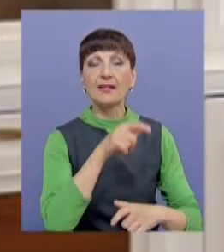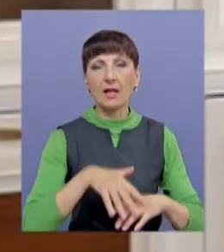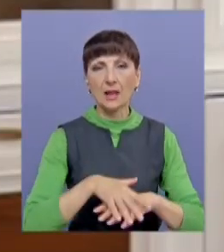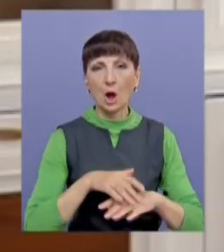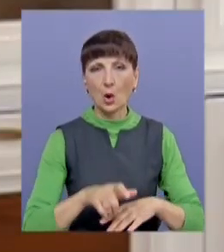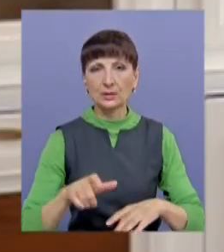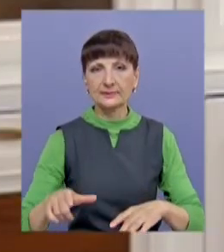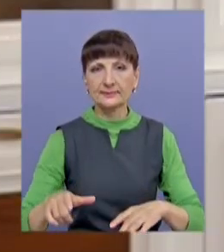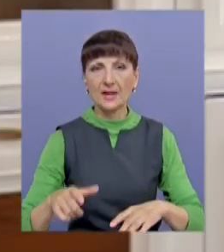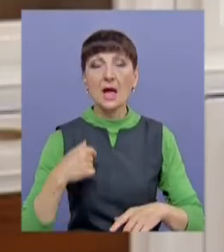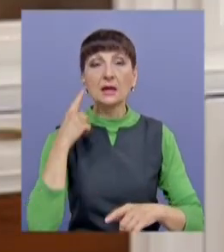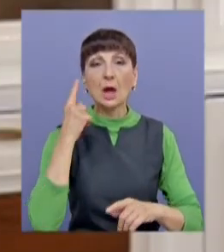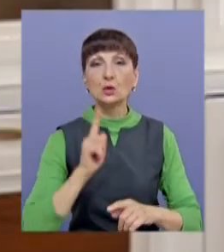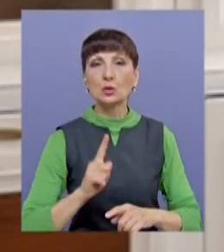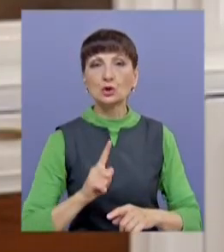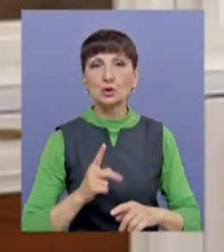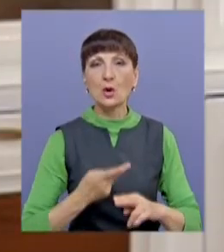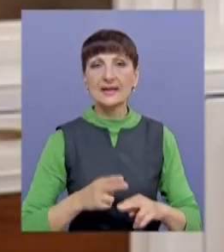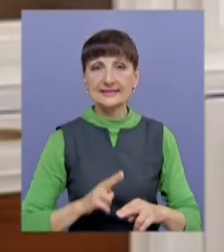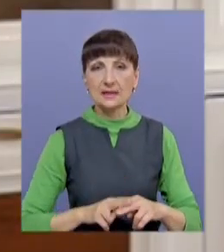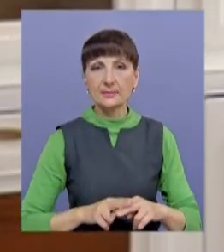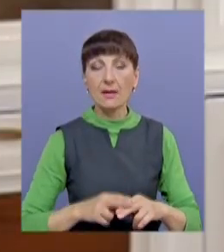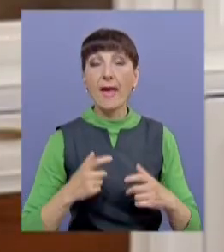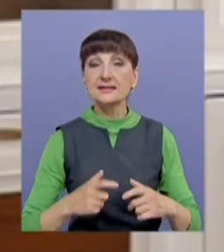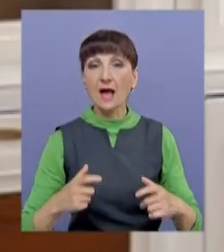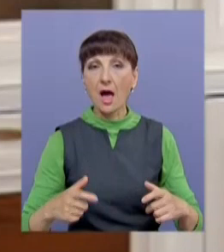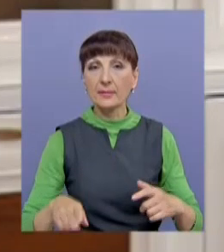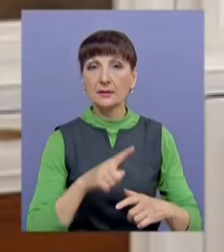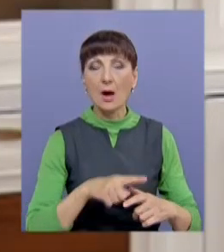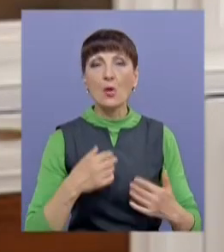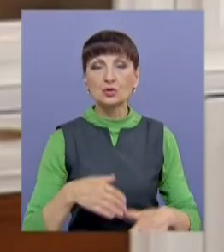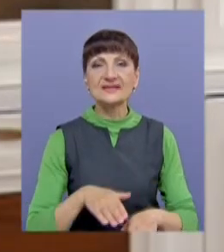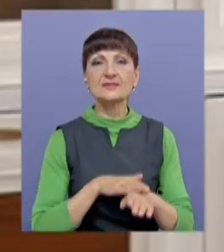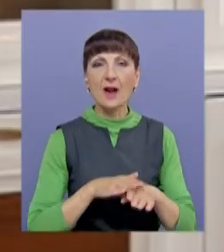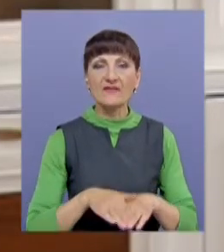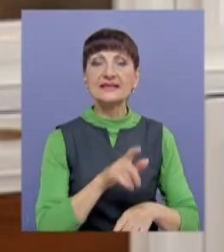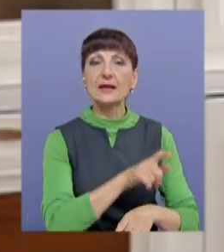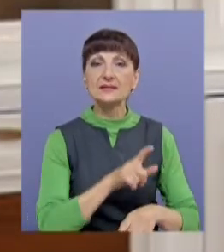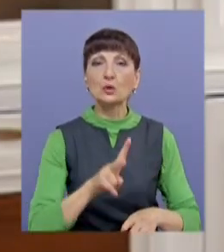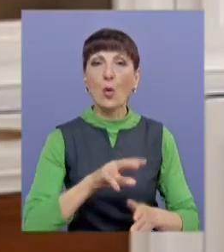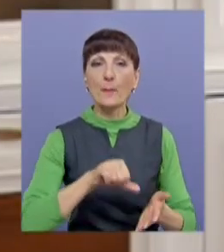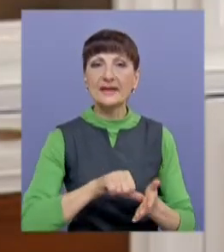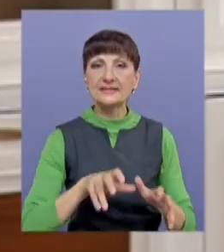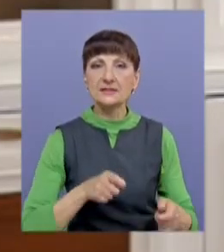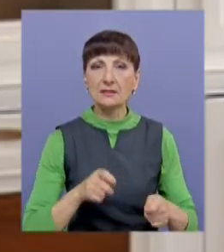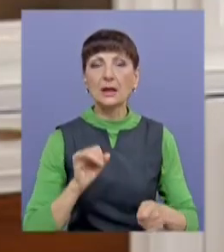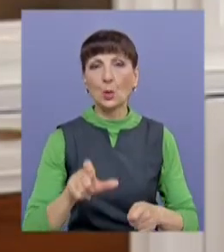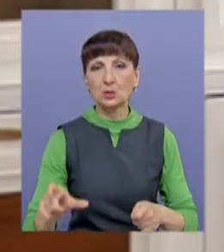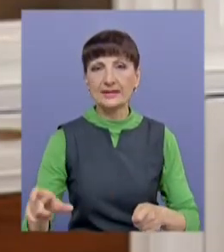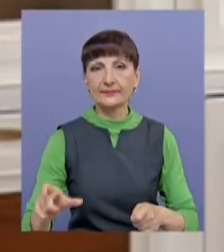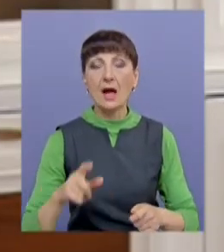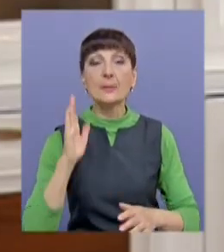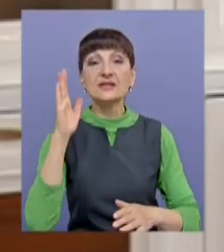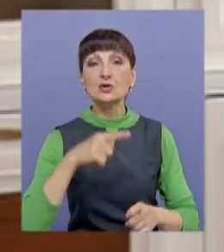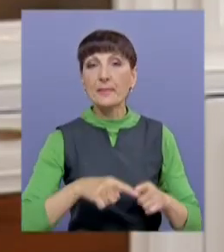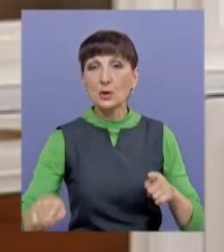избирателей. Я думаю, с этим экзаменом с честью справились и кандидаты, и сами избиратели. Поэтому в предстоящий